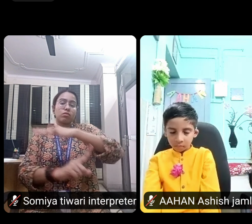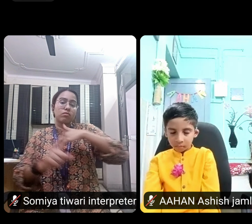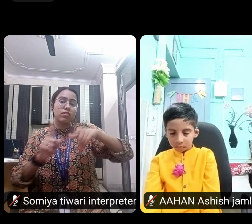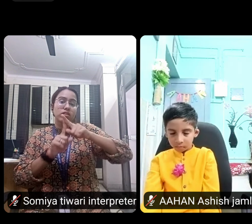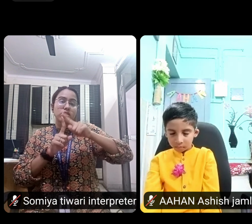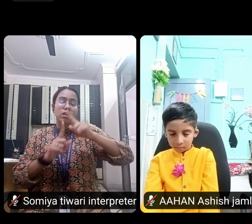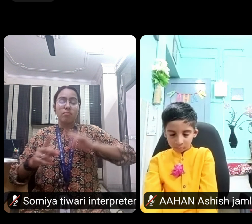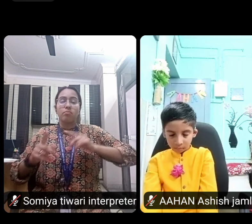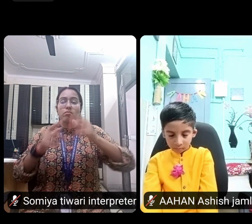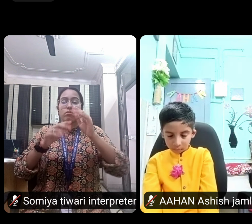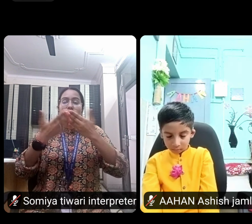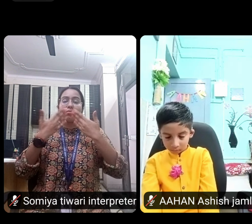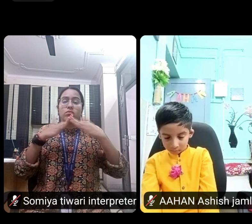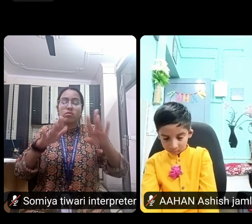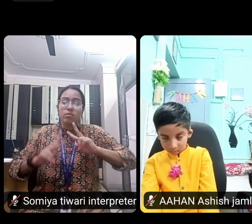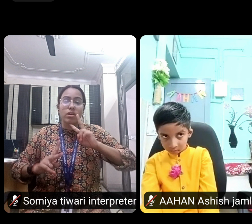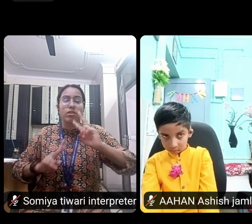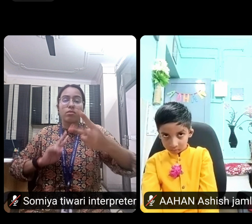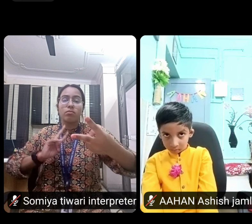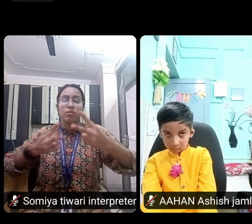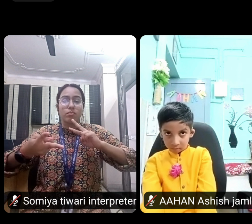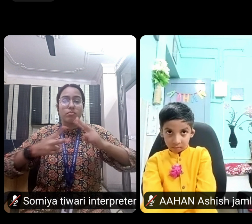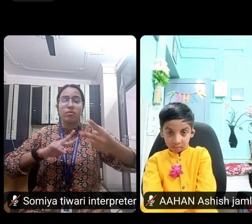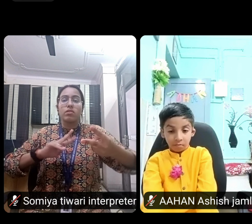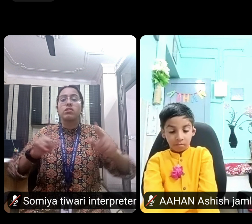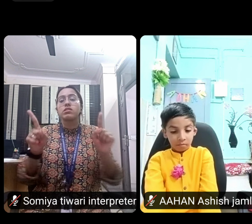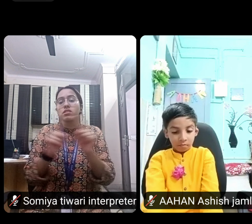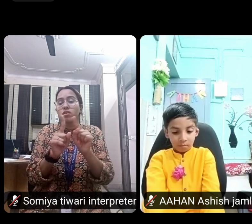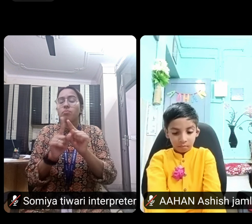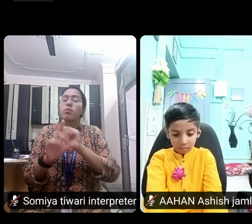रिस्पॉन्ड करवाना, इन सारी चीज़ों में भी मदद